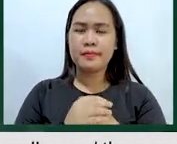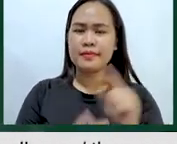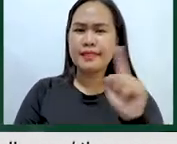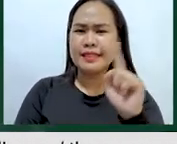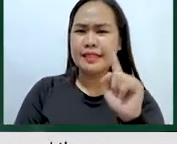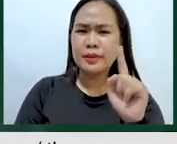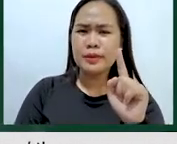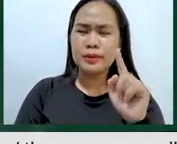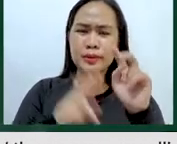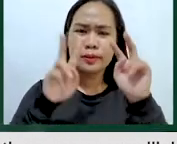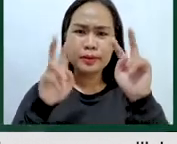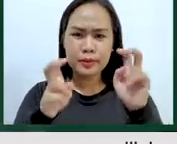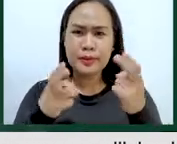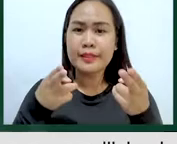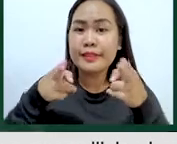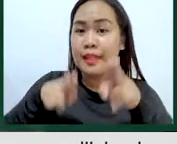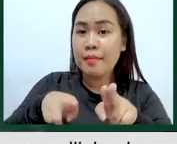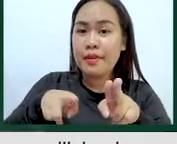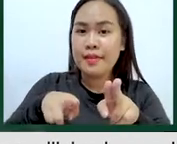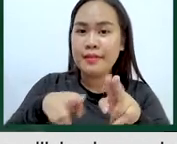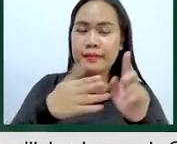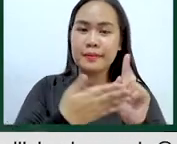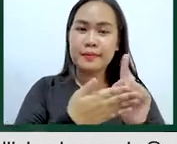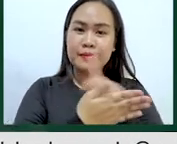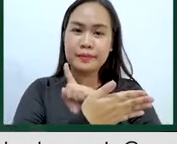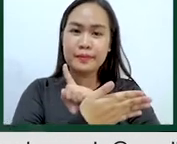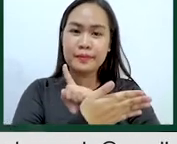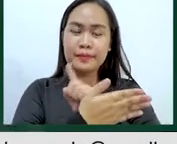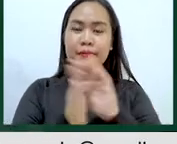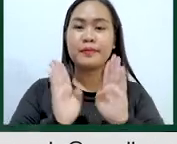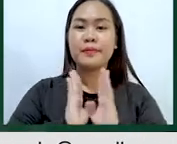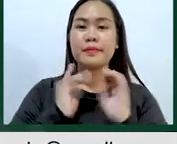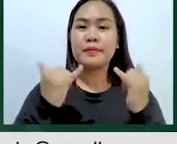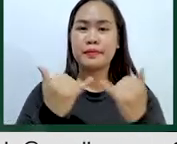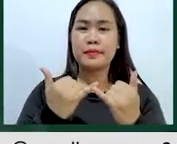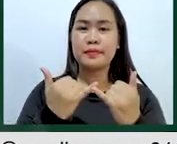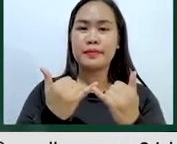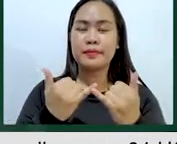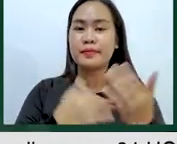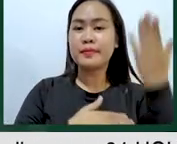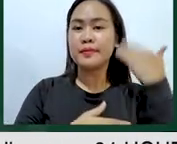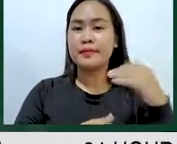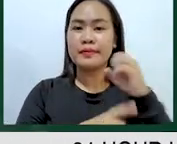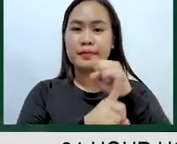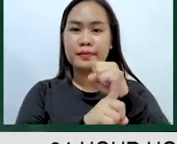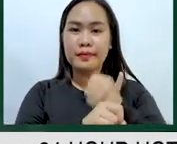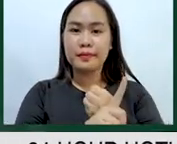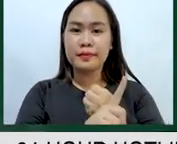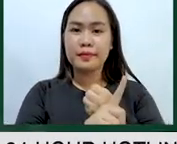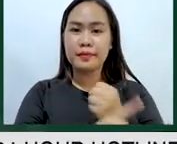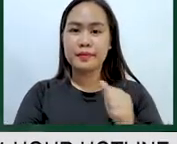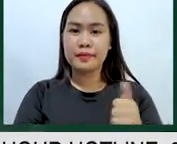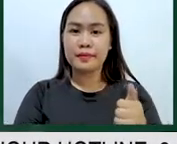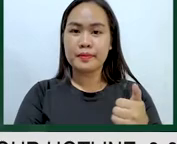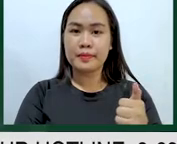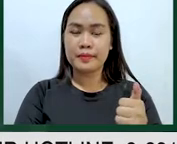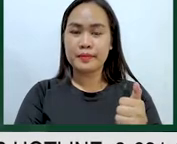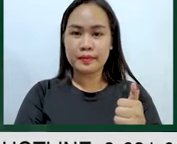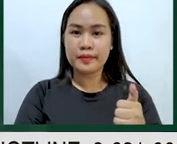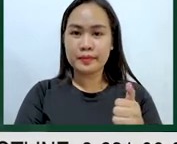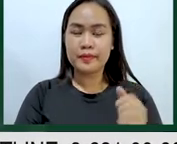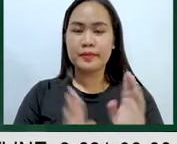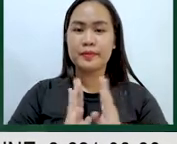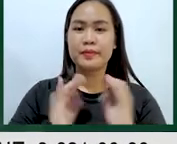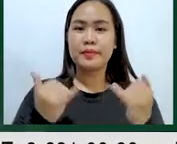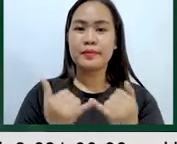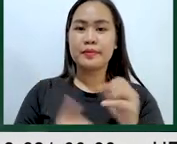mga kaganapan dito po sa barangay nitong mga nakaraang araw? So nung September 10, no, nag-participate ang Barangay